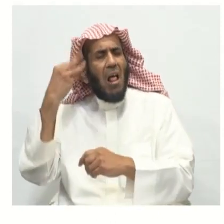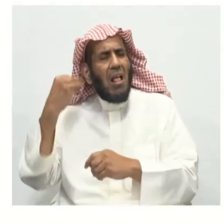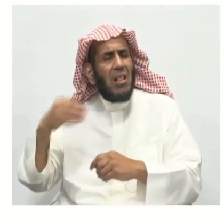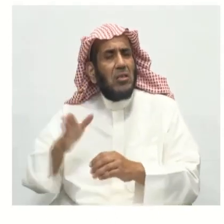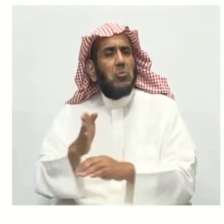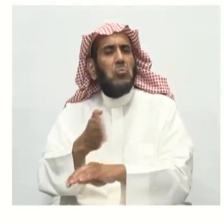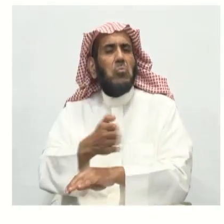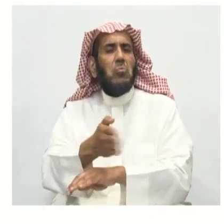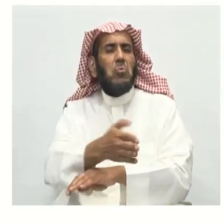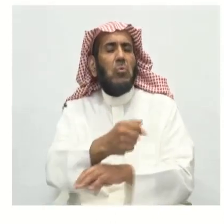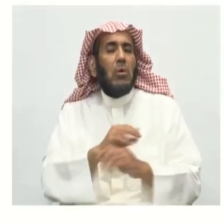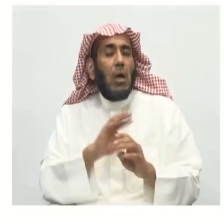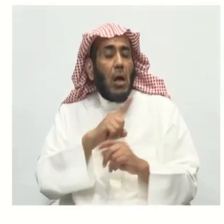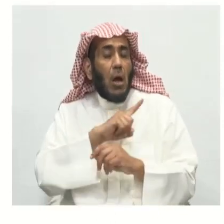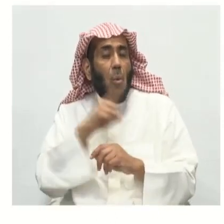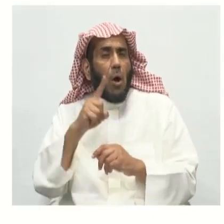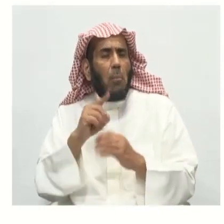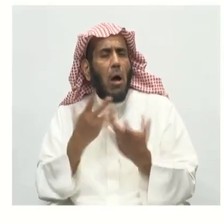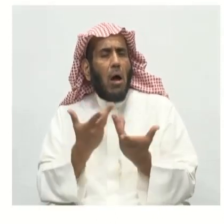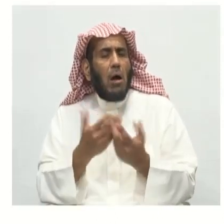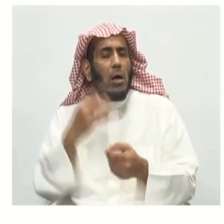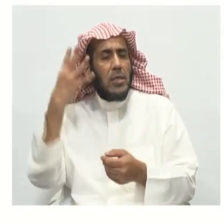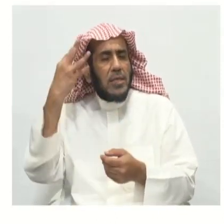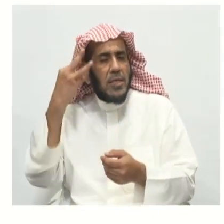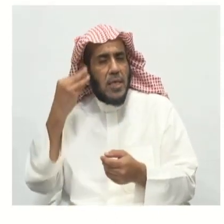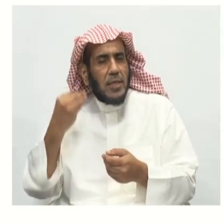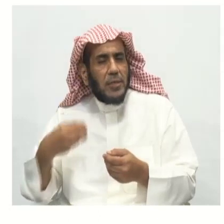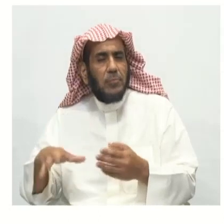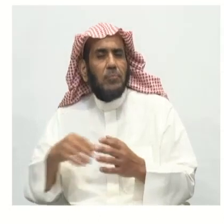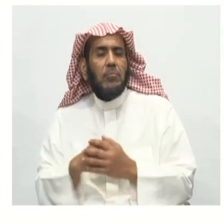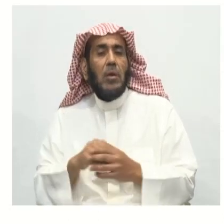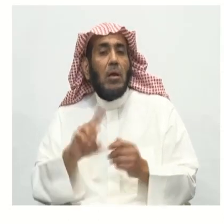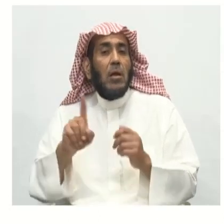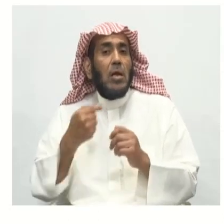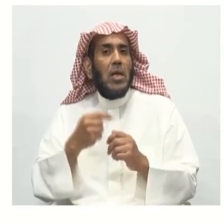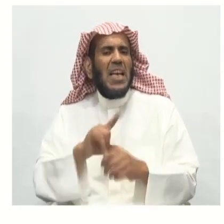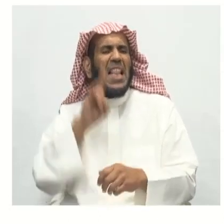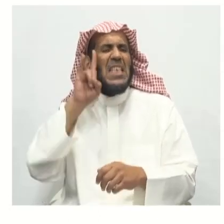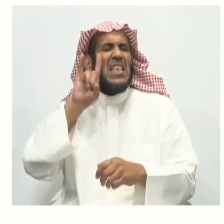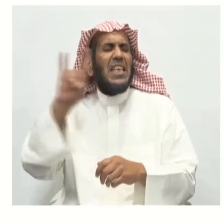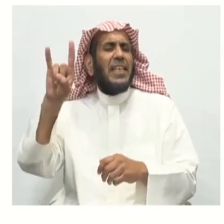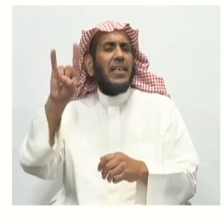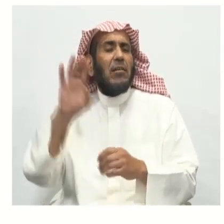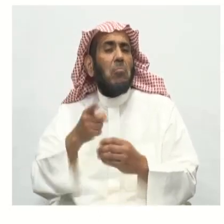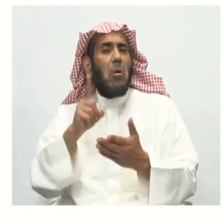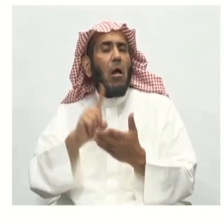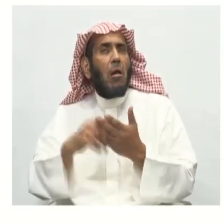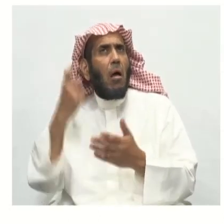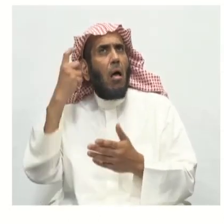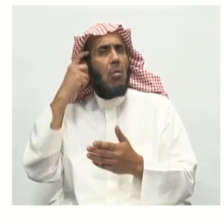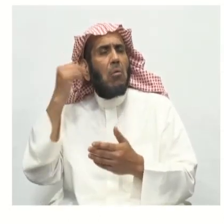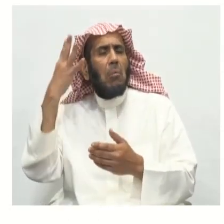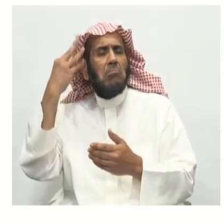الحوت وما انسانيه الا الشيطان ان